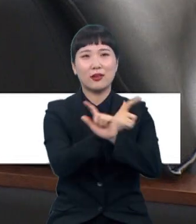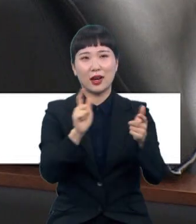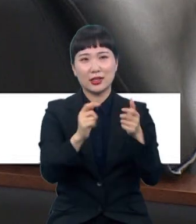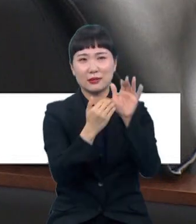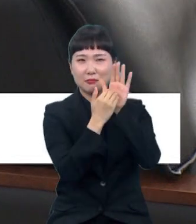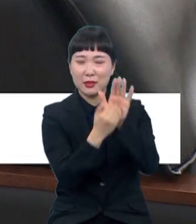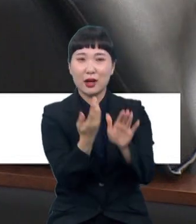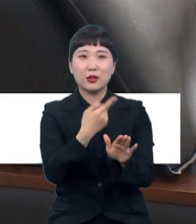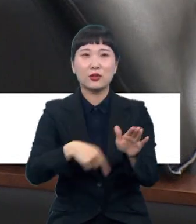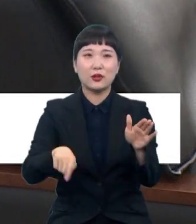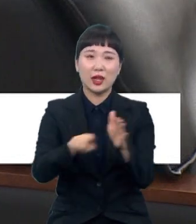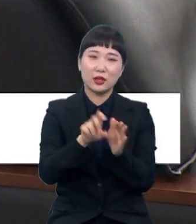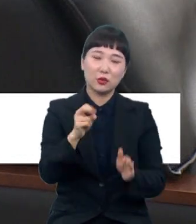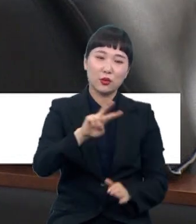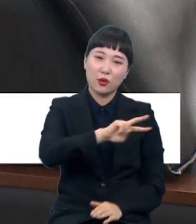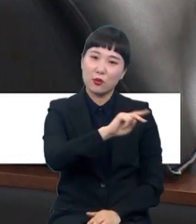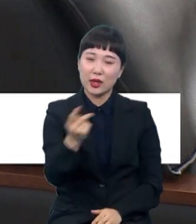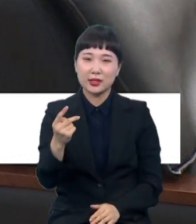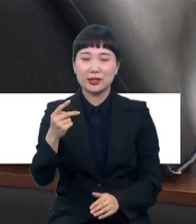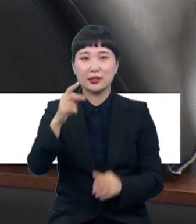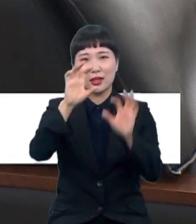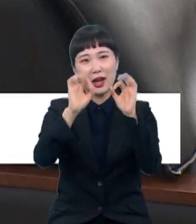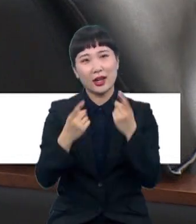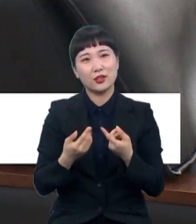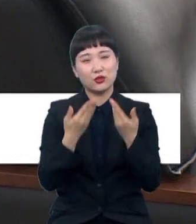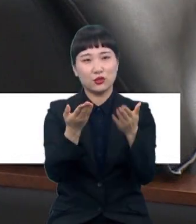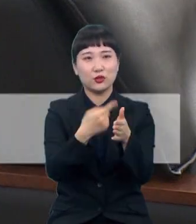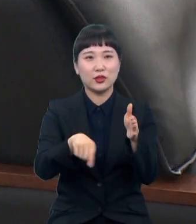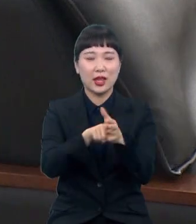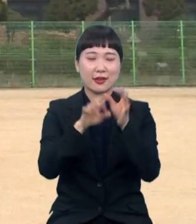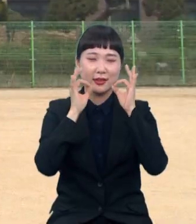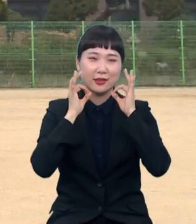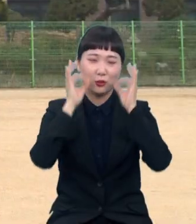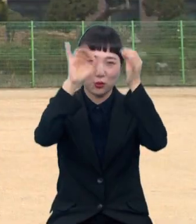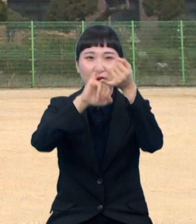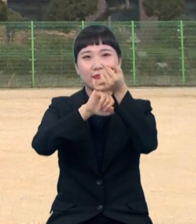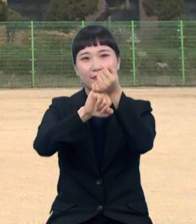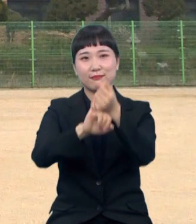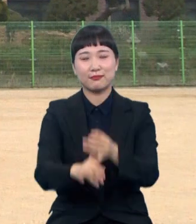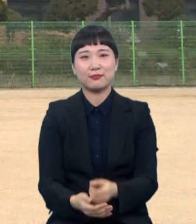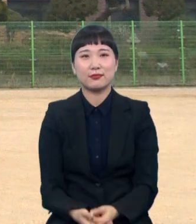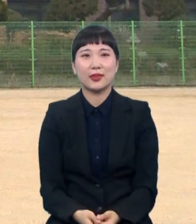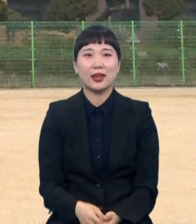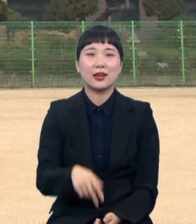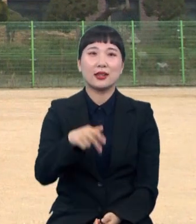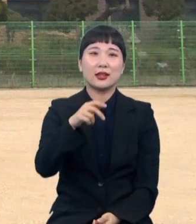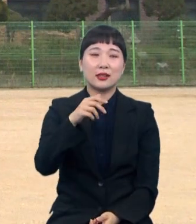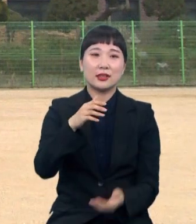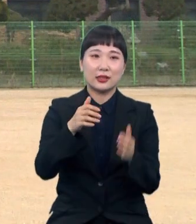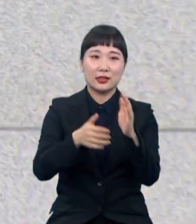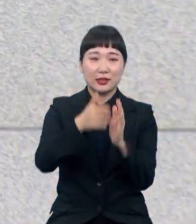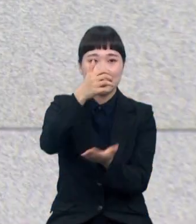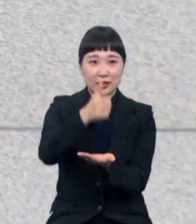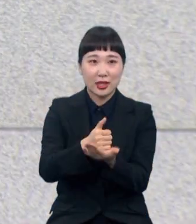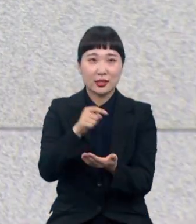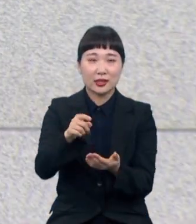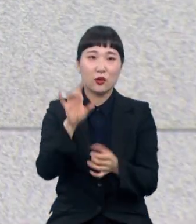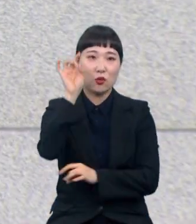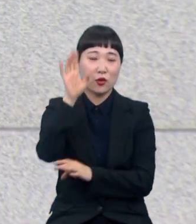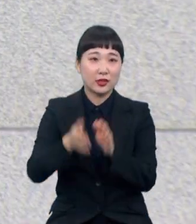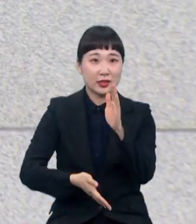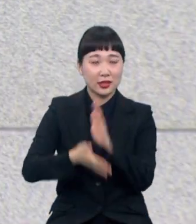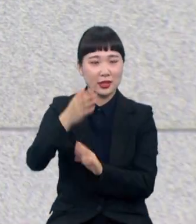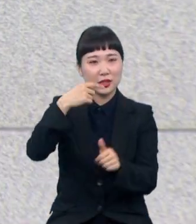공항철도 환승 할인이 진행될 수 있도록 최선을 다하겠습니다. 한편 최 의장은 원도심 지역 교육